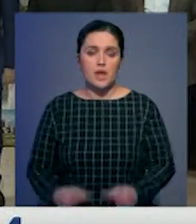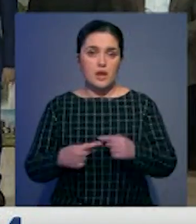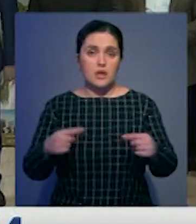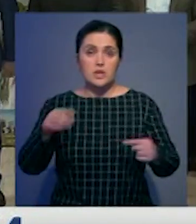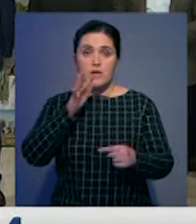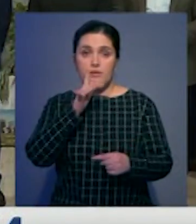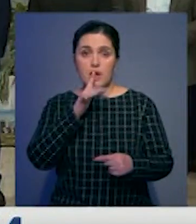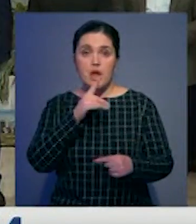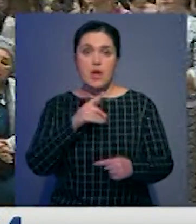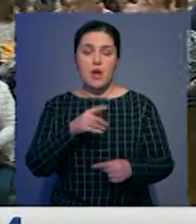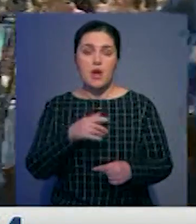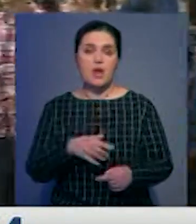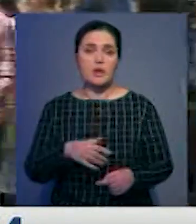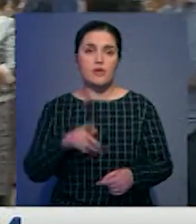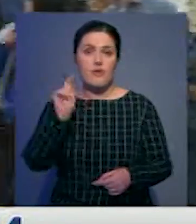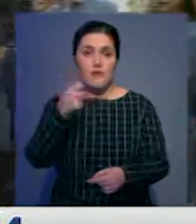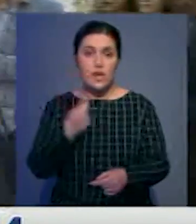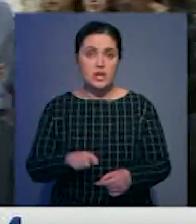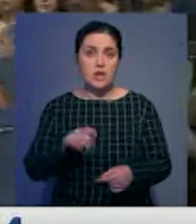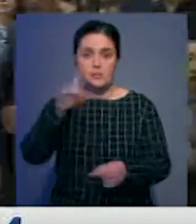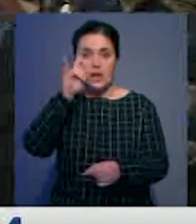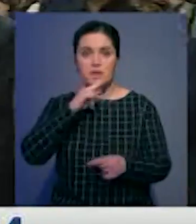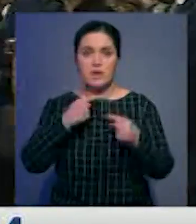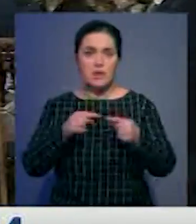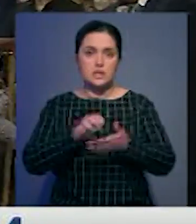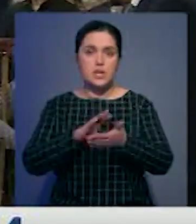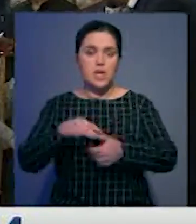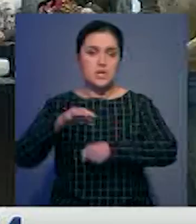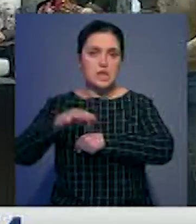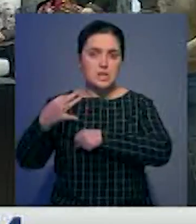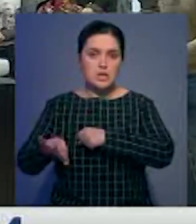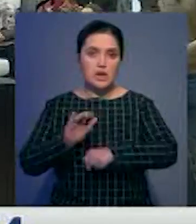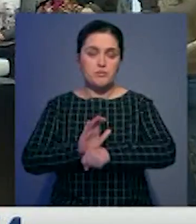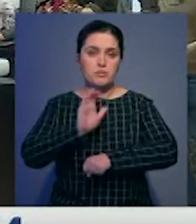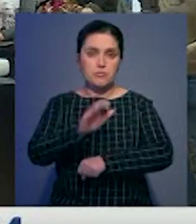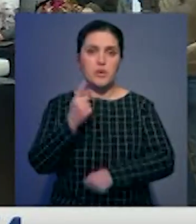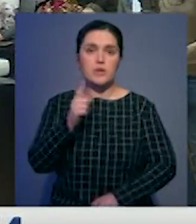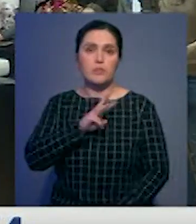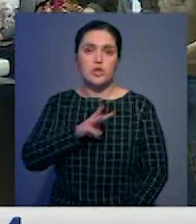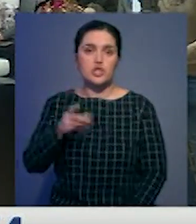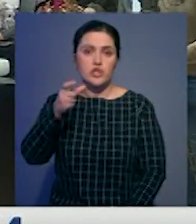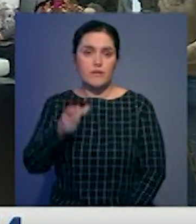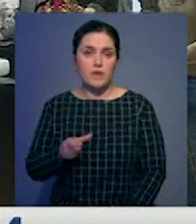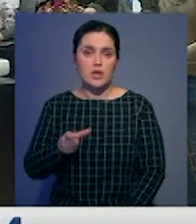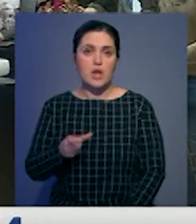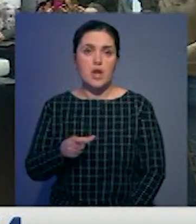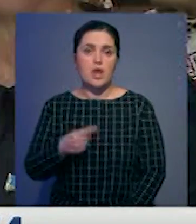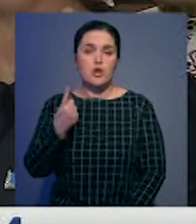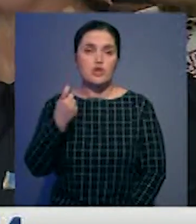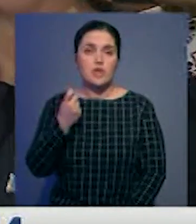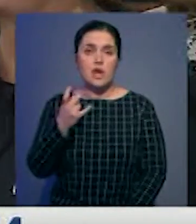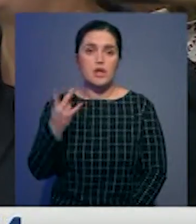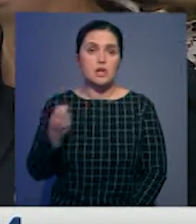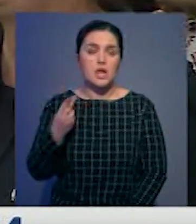В разные годы первой половины прошлого века на территорию Казахстана, по разным данным, насильственно было депортировано свыше 1 миллиона человек. Это представители